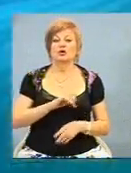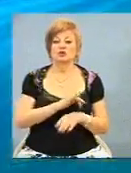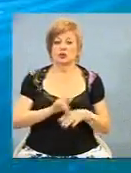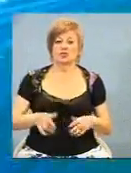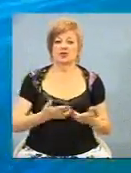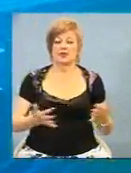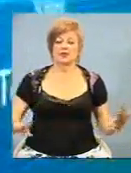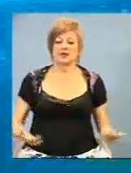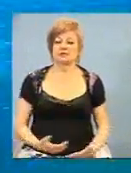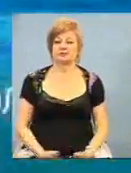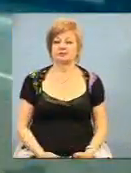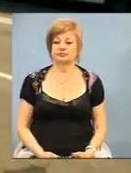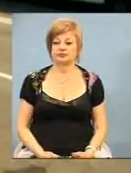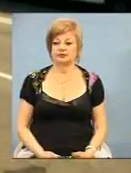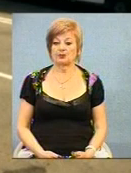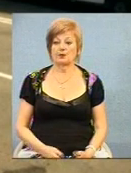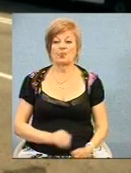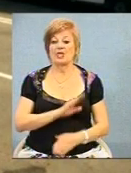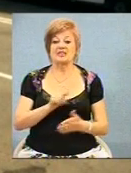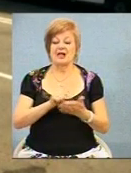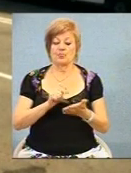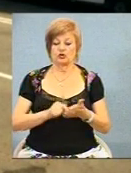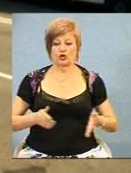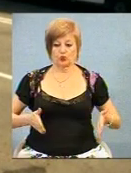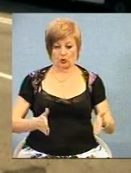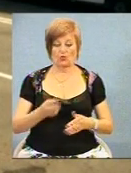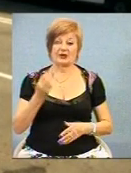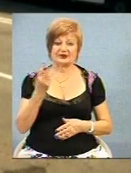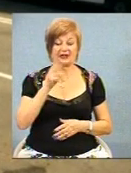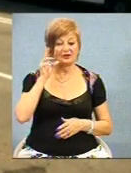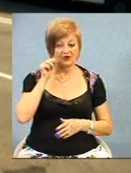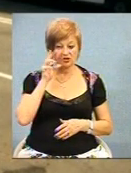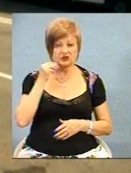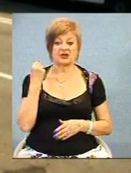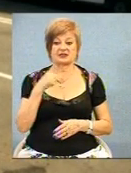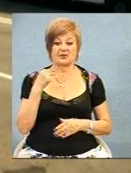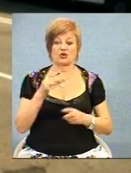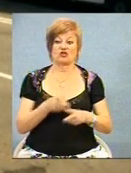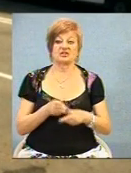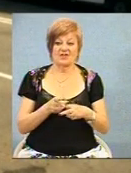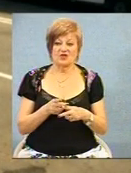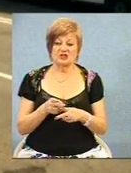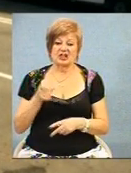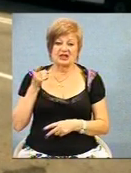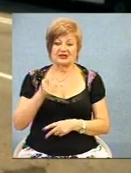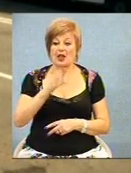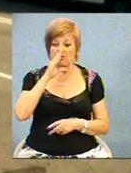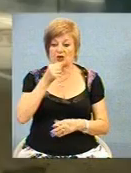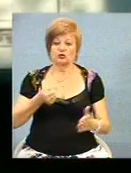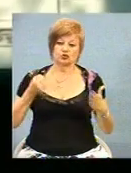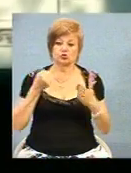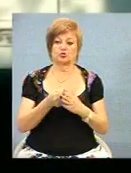такої. Не поділили дорогу. 3 серпня неподалік Запорізького автовокзалу маршрутне таксі зіткнулося